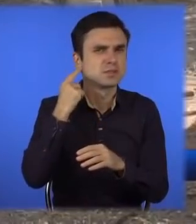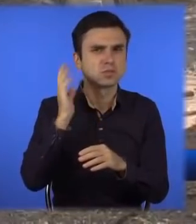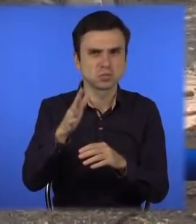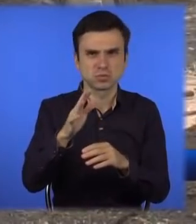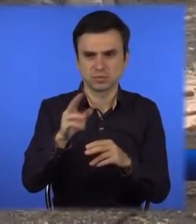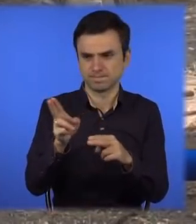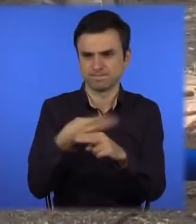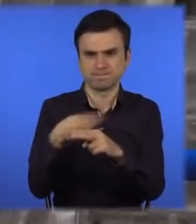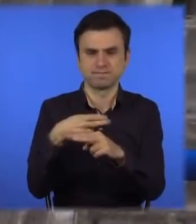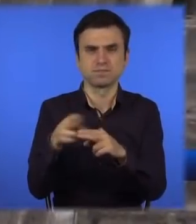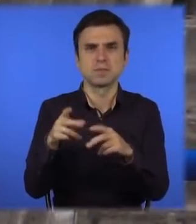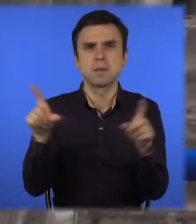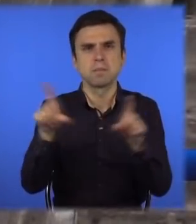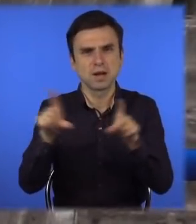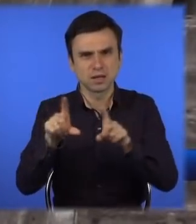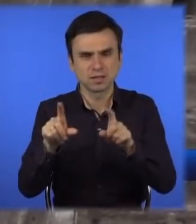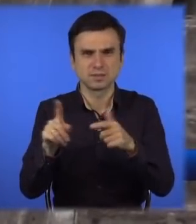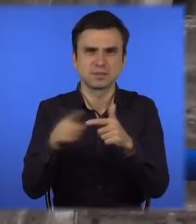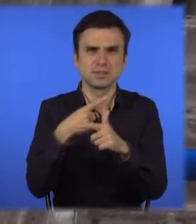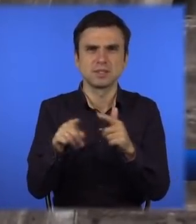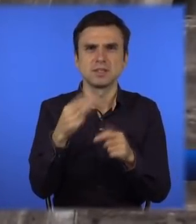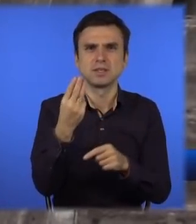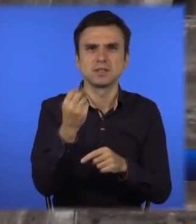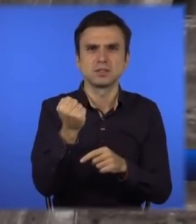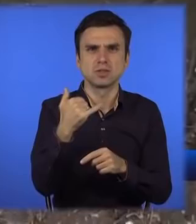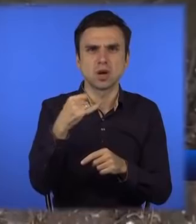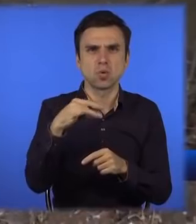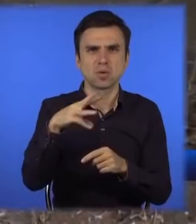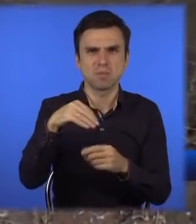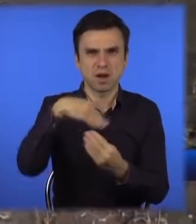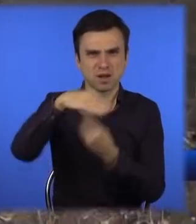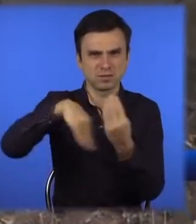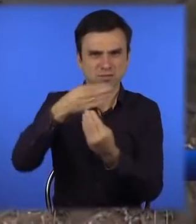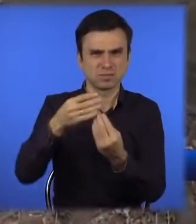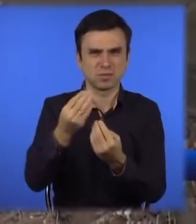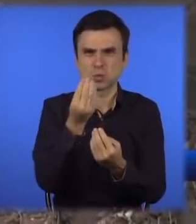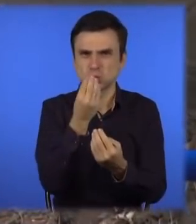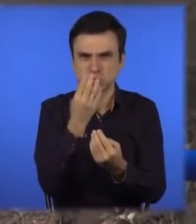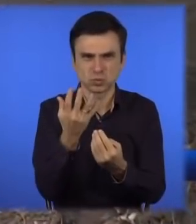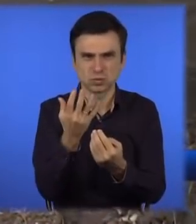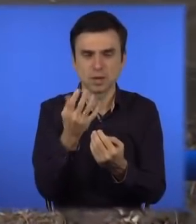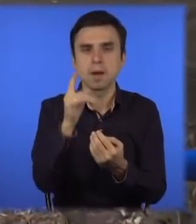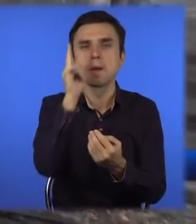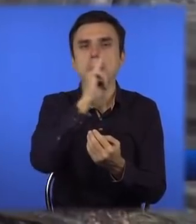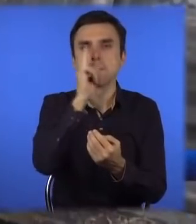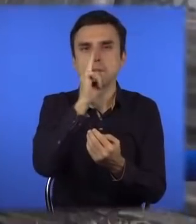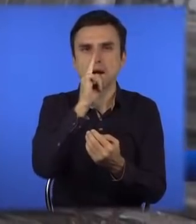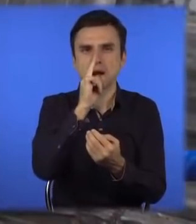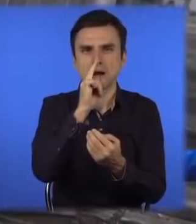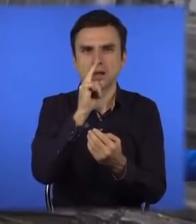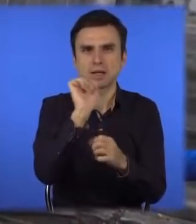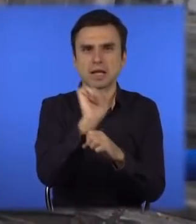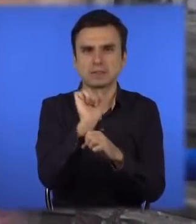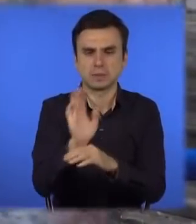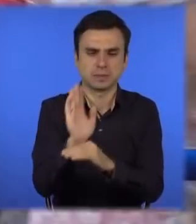недавнього часу не бачила. Проте, як тільки почалися перші ремонтні роботи, навколо зупинки зчинився справжній гвалт. Как в туалете